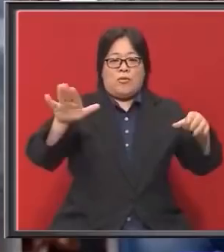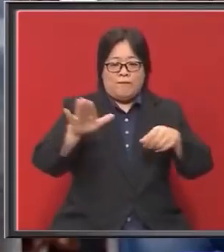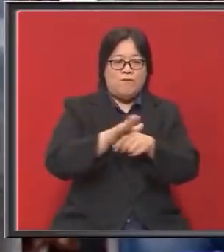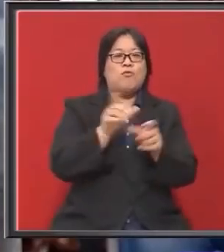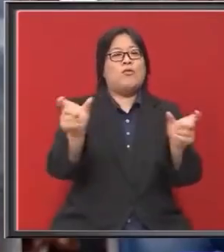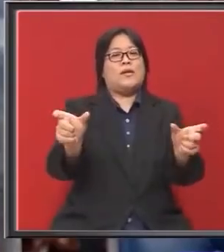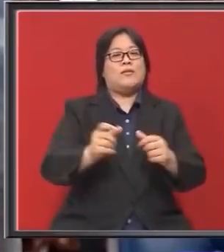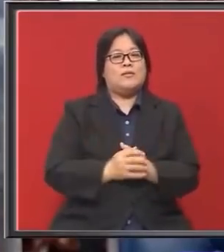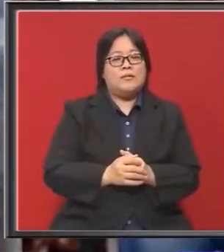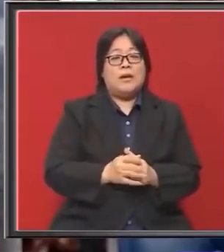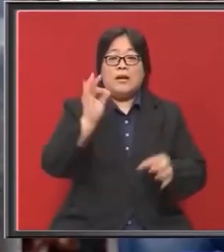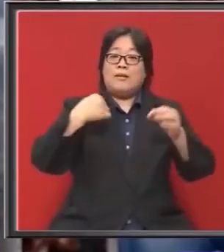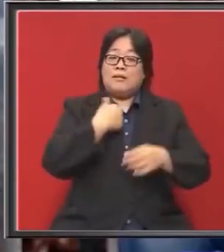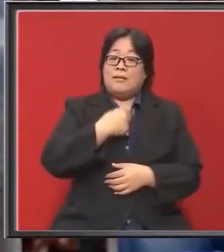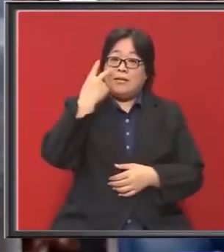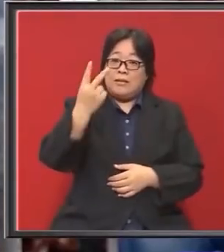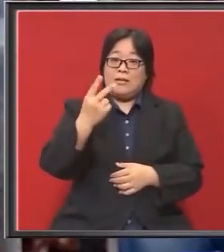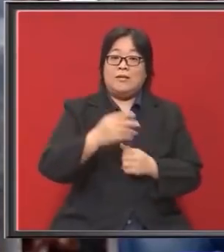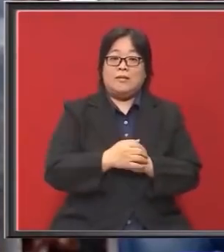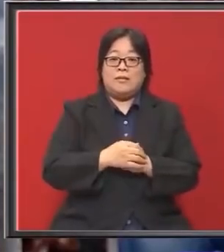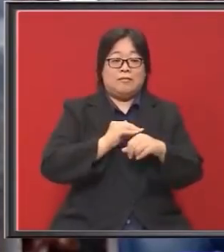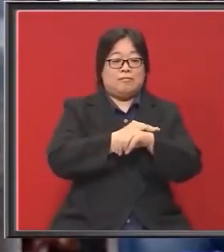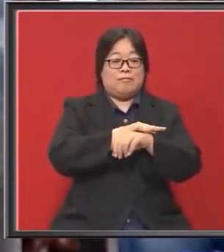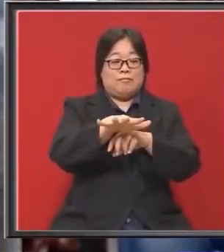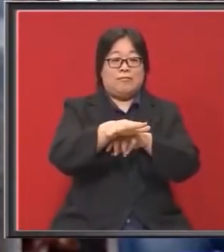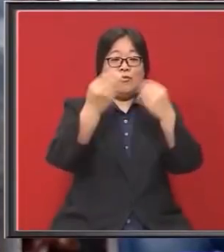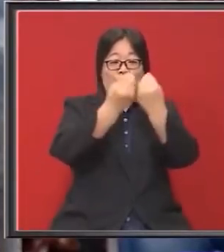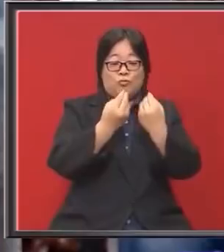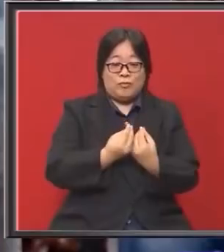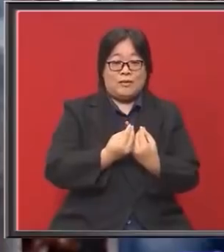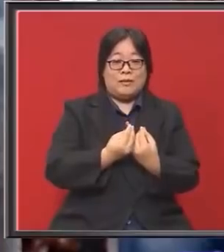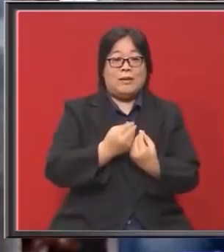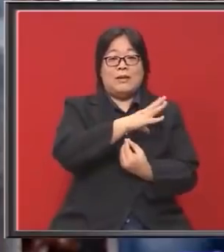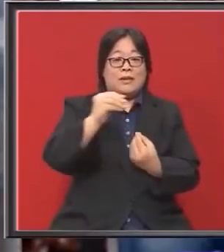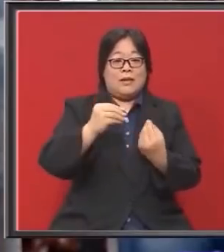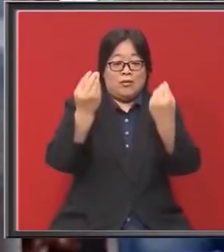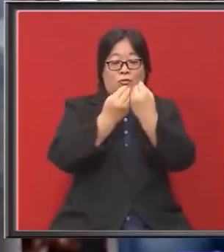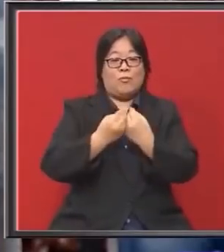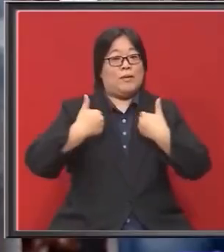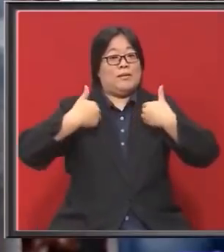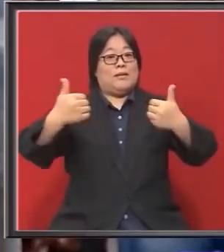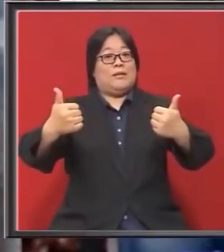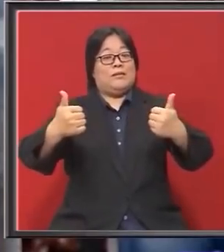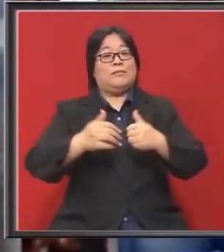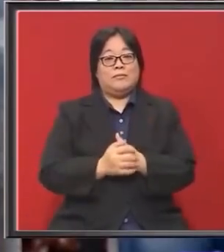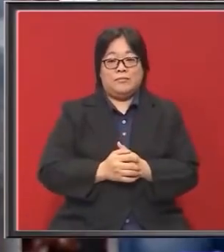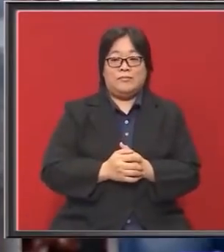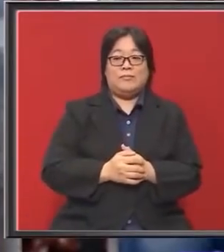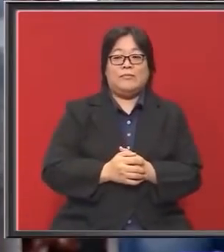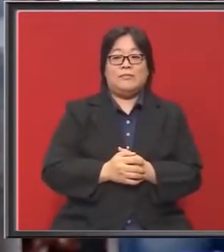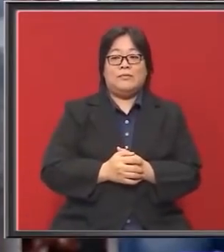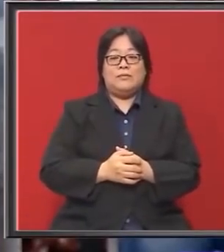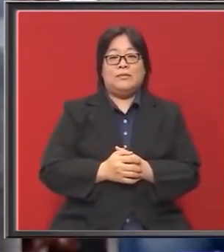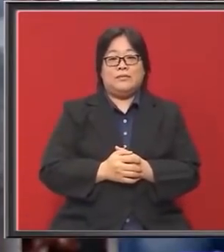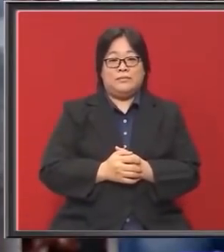totolo gaun jadi kalau kita lihat the infection lagi nih dengan Rich free webcric Amri